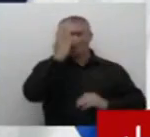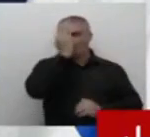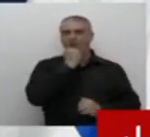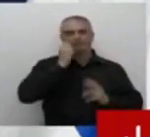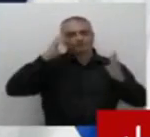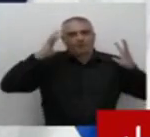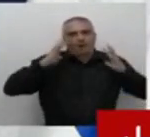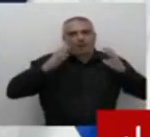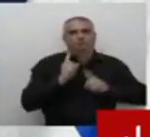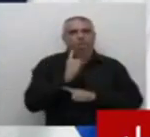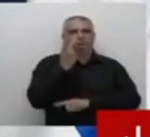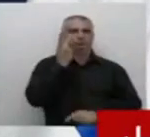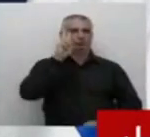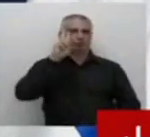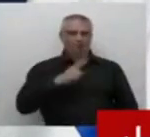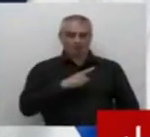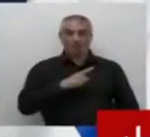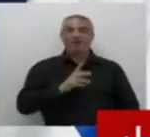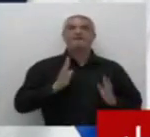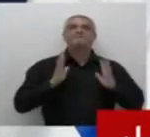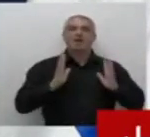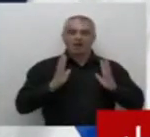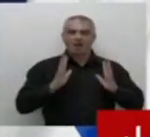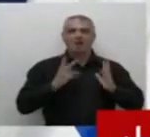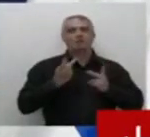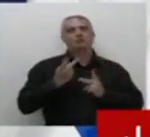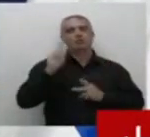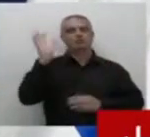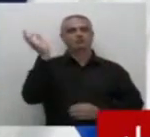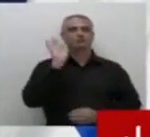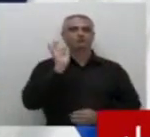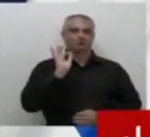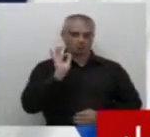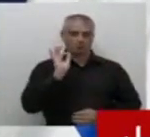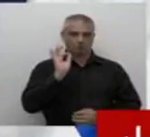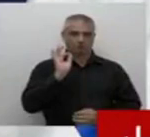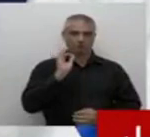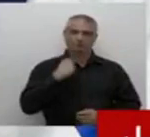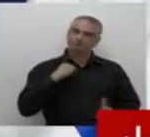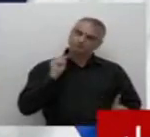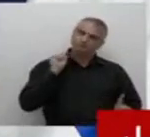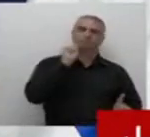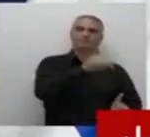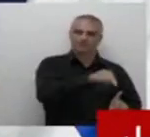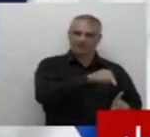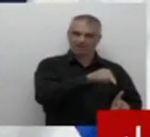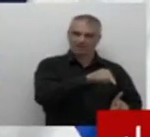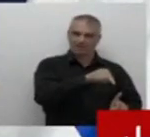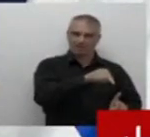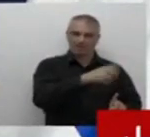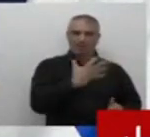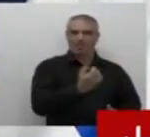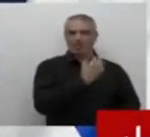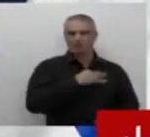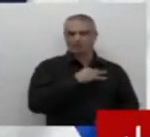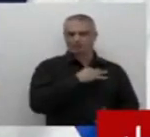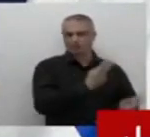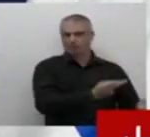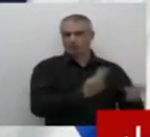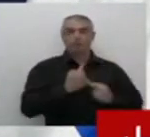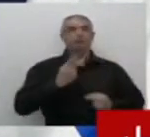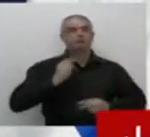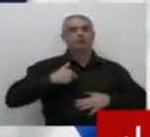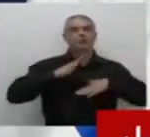ضرباتنا فسوف يزيد الضغط على حماس وهذا ما يزيد ويرفع احتمالات ان